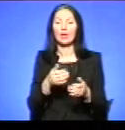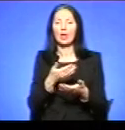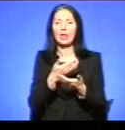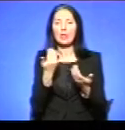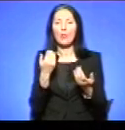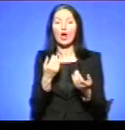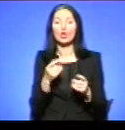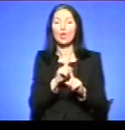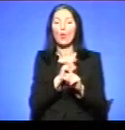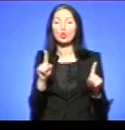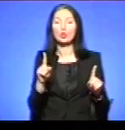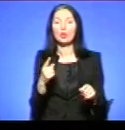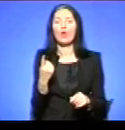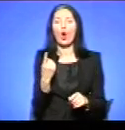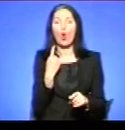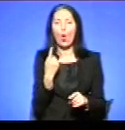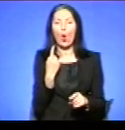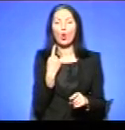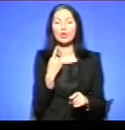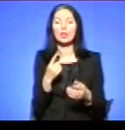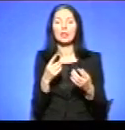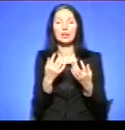систем. Власники, як правило,